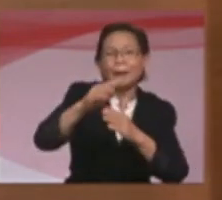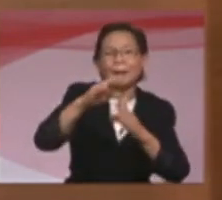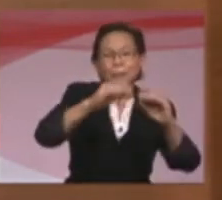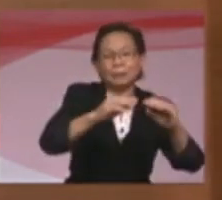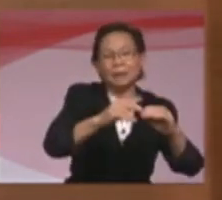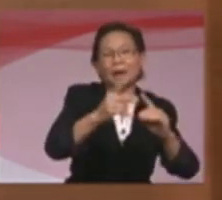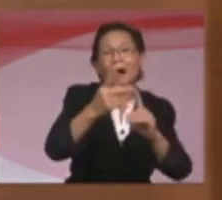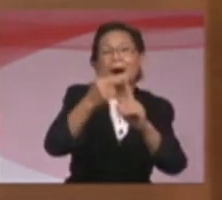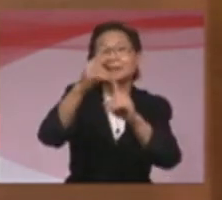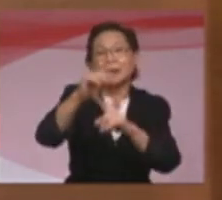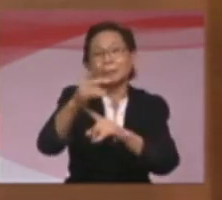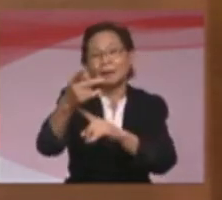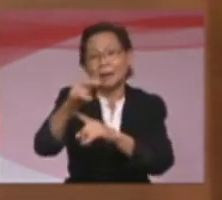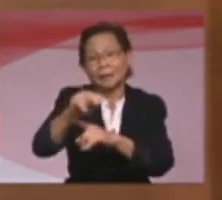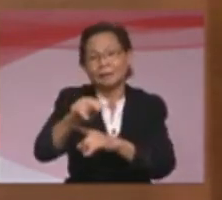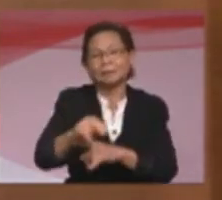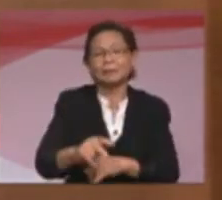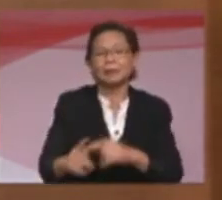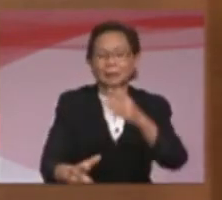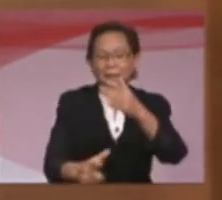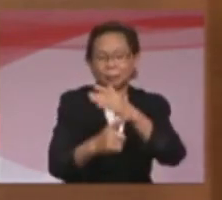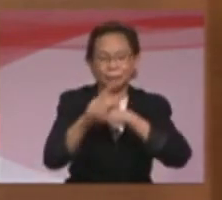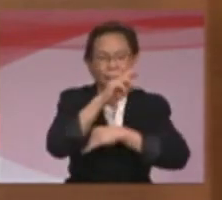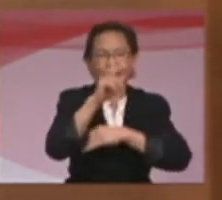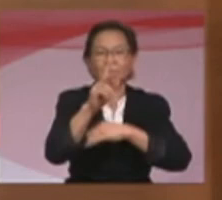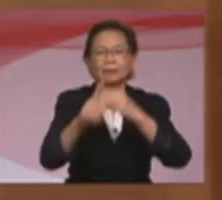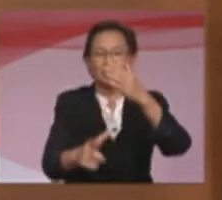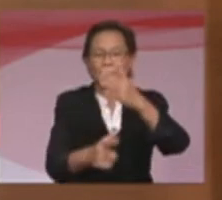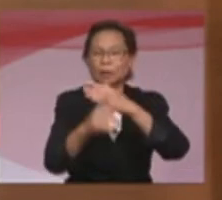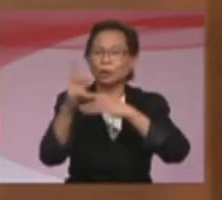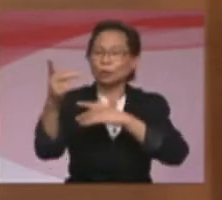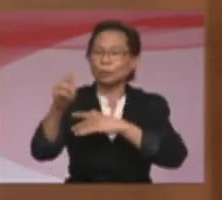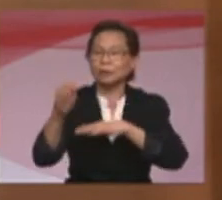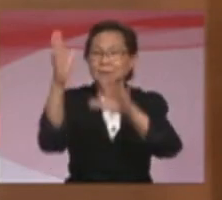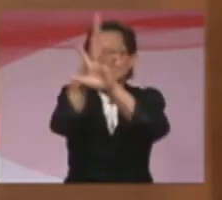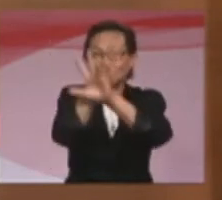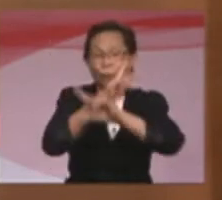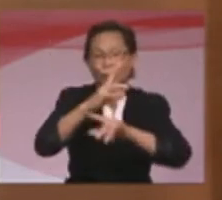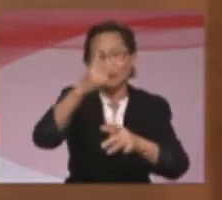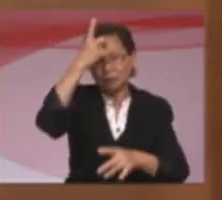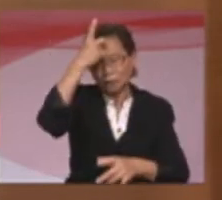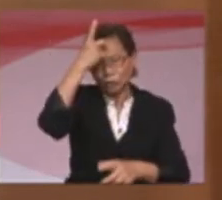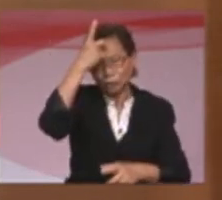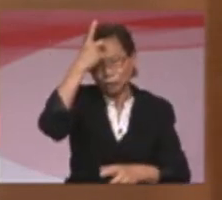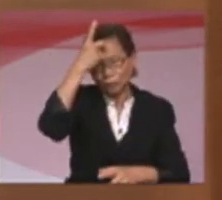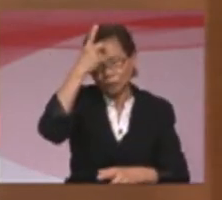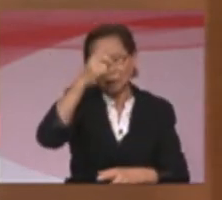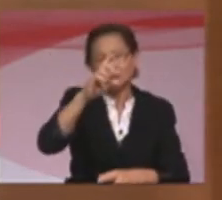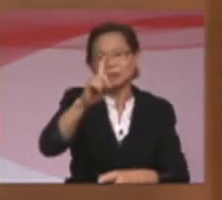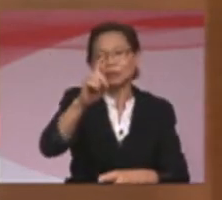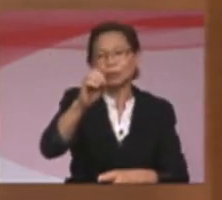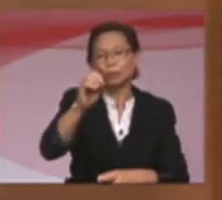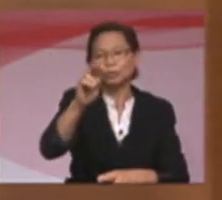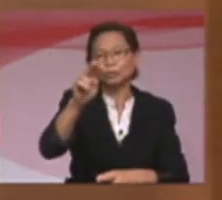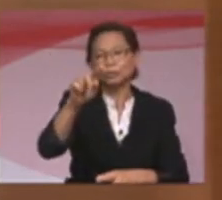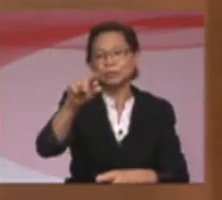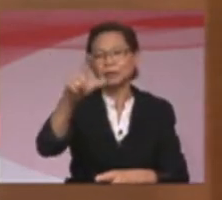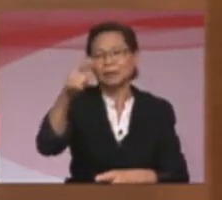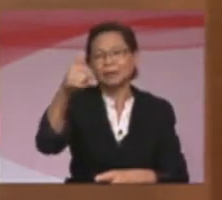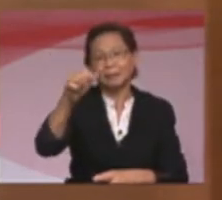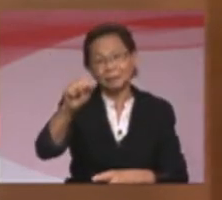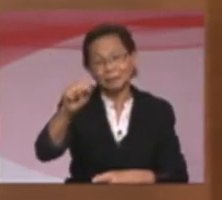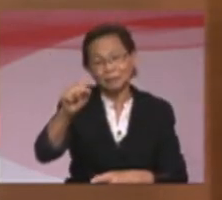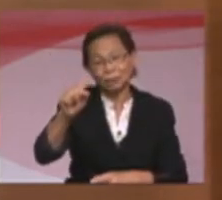MKN, Timbalan Ketua Menteri Sarawak Datuk Seri Douglas Unggah